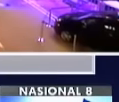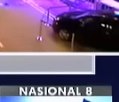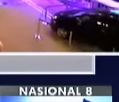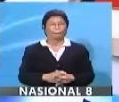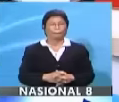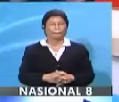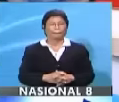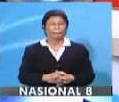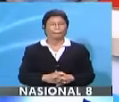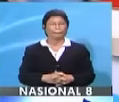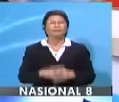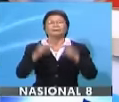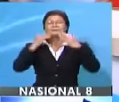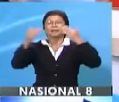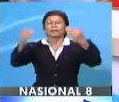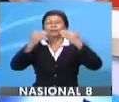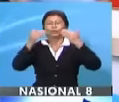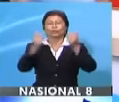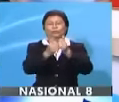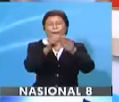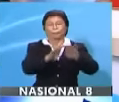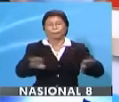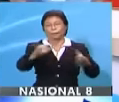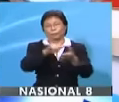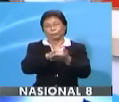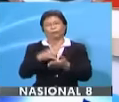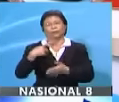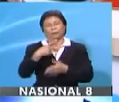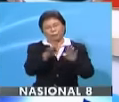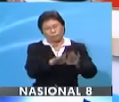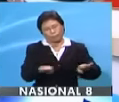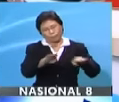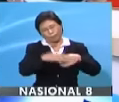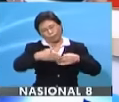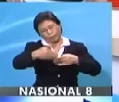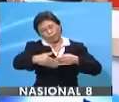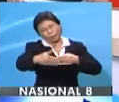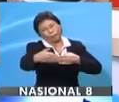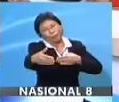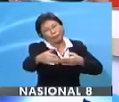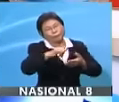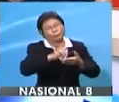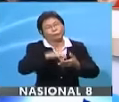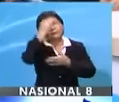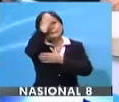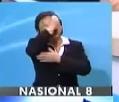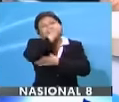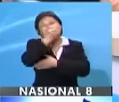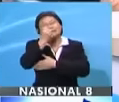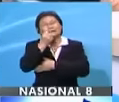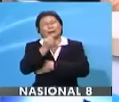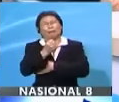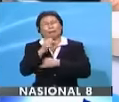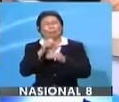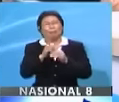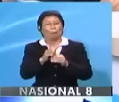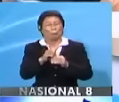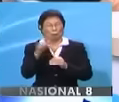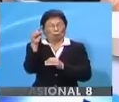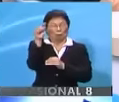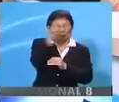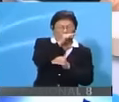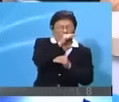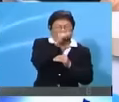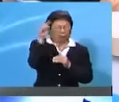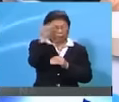Terima kasih Syuara dengan perkembangan itu tadi. Kita ke berita seterusnya. Sikap berlebih-lebihan dalam